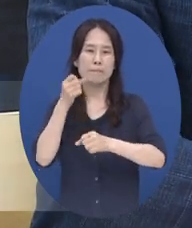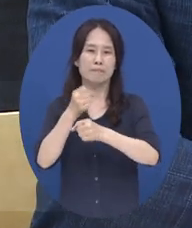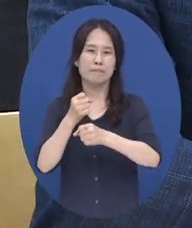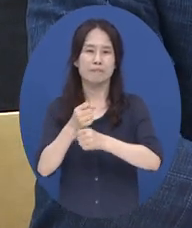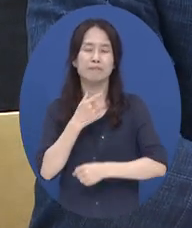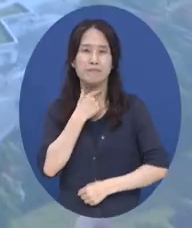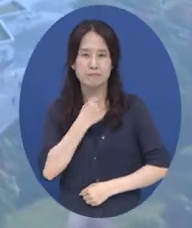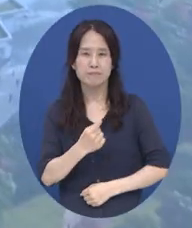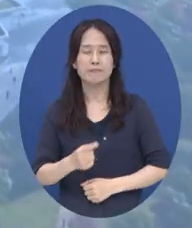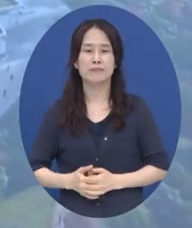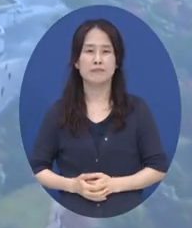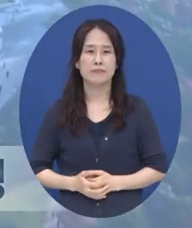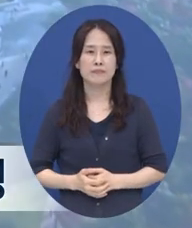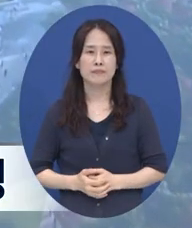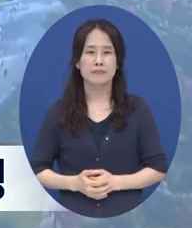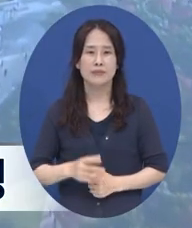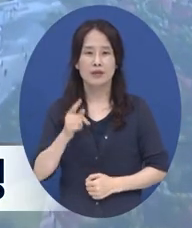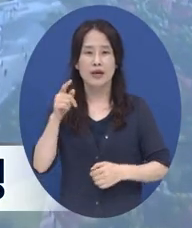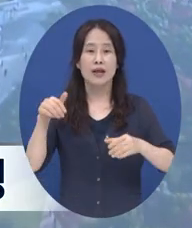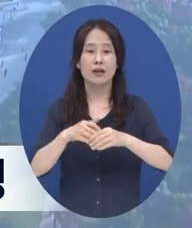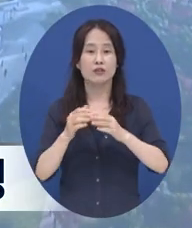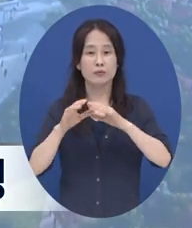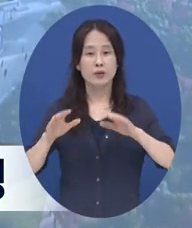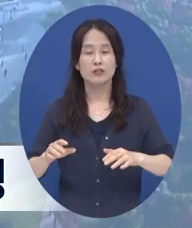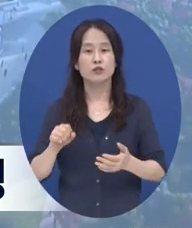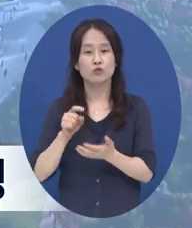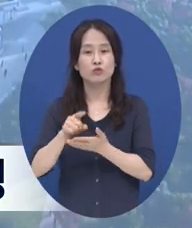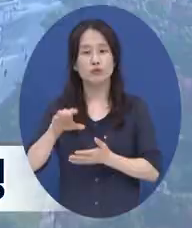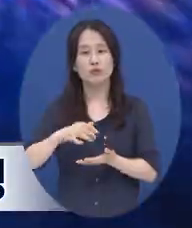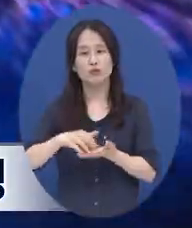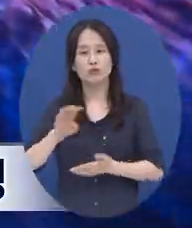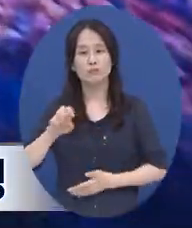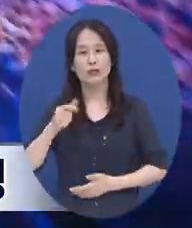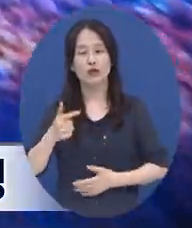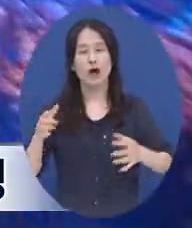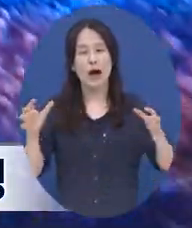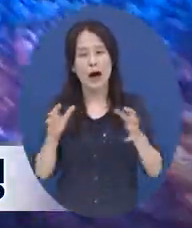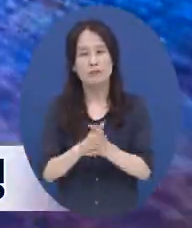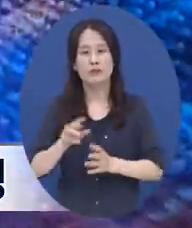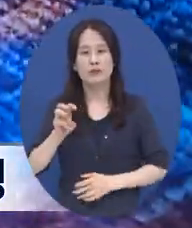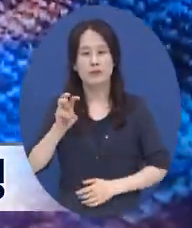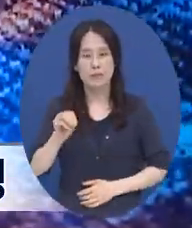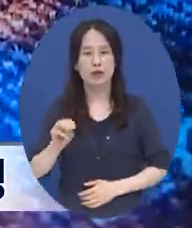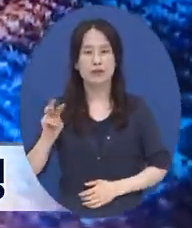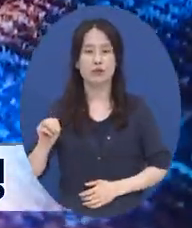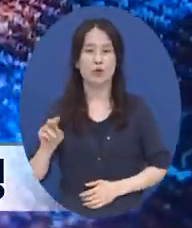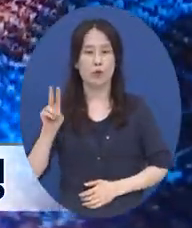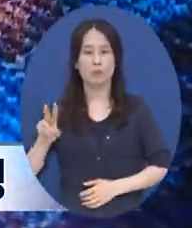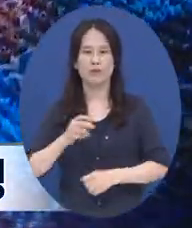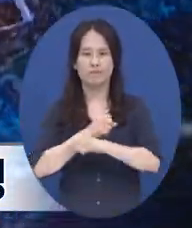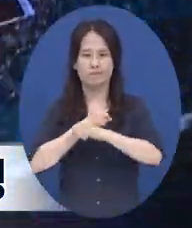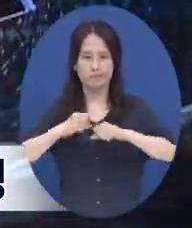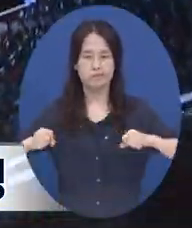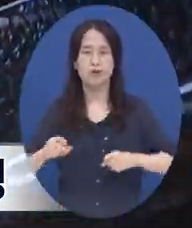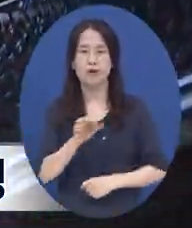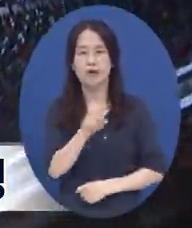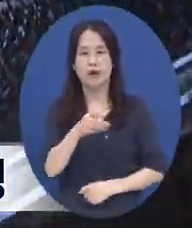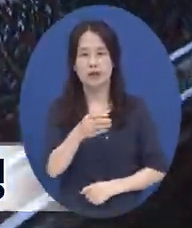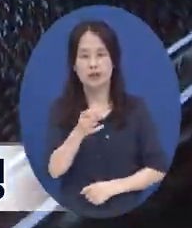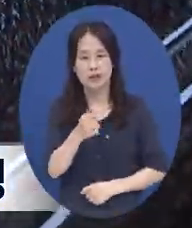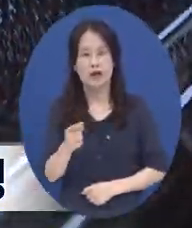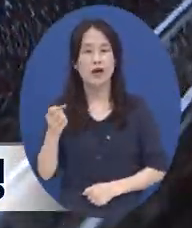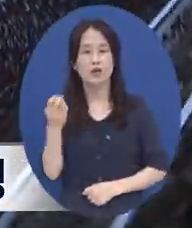만들도록 하겠습니다. K컬처밸리는 축구장 46개를 합친 30만 제곱미터 규모로 아레나 외에도